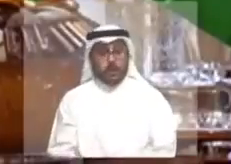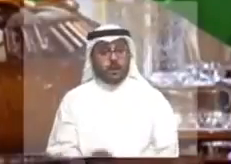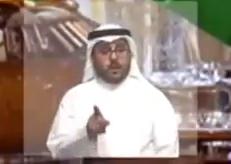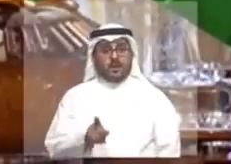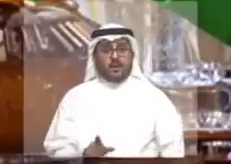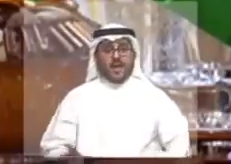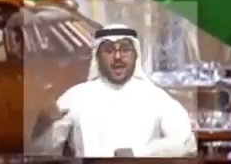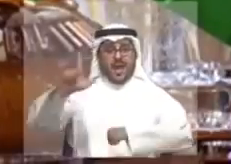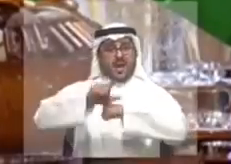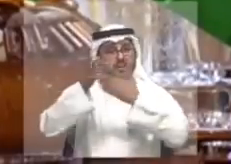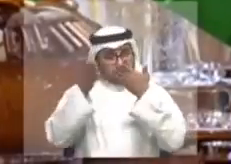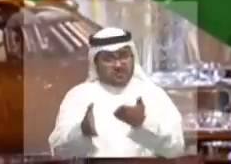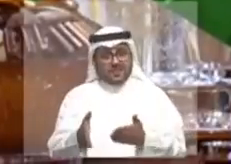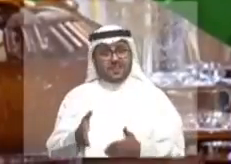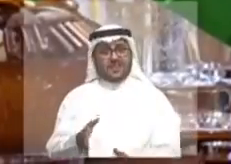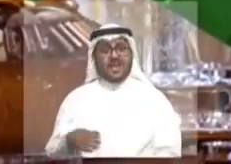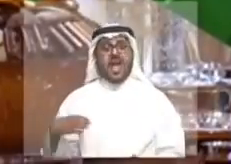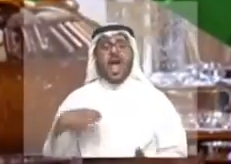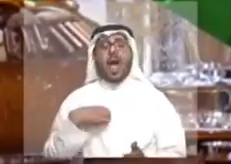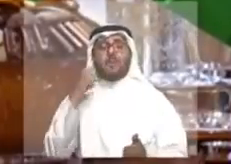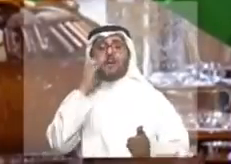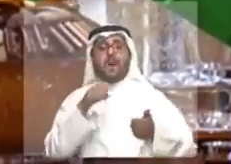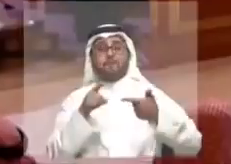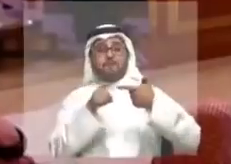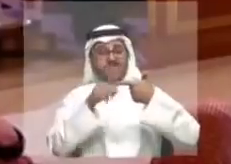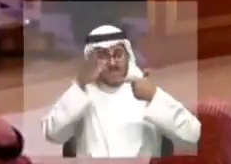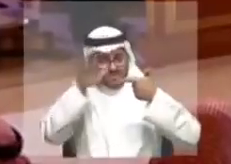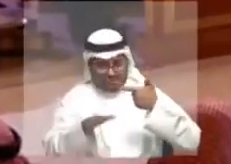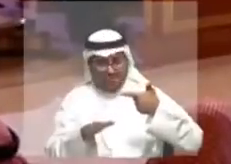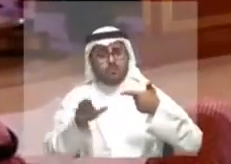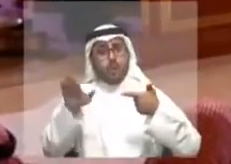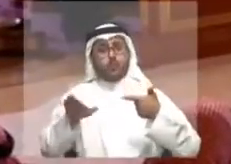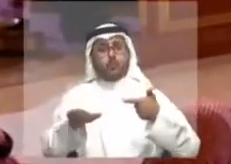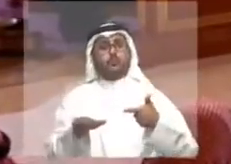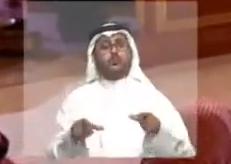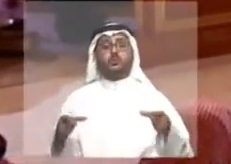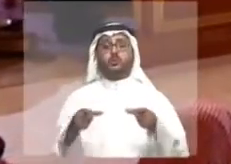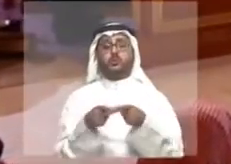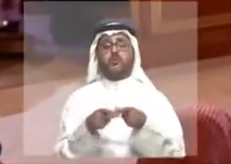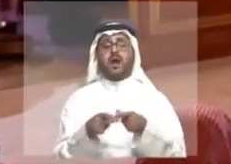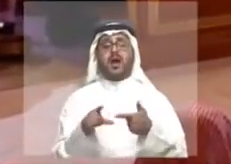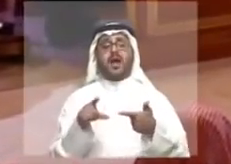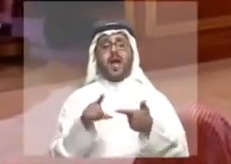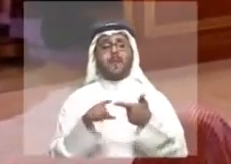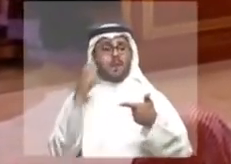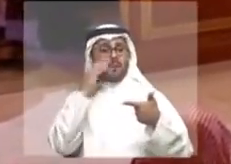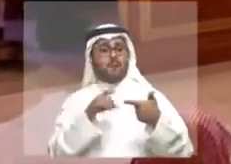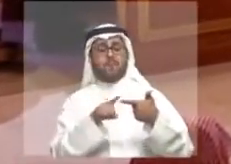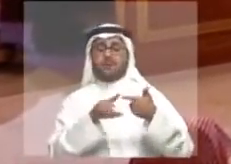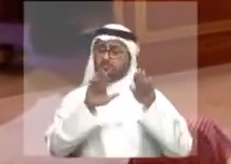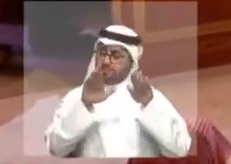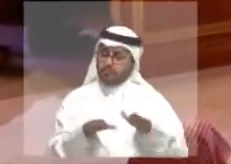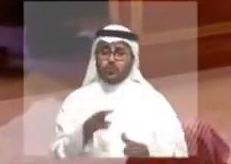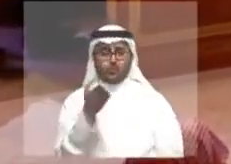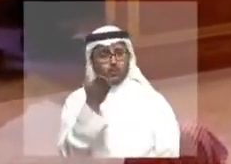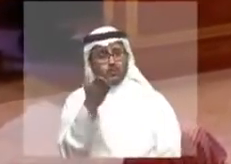وقد رأس وفد المملكة في قمة القدس صاحب السمو الملكي الأمير محمد بن سلمان بن عبد العزيز ولي العهد نائب رئيس مجلس الوزراء